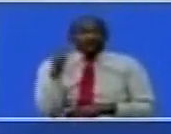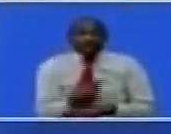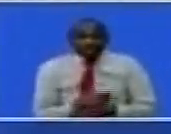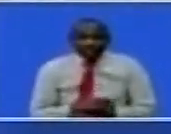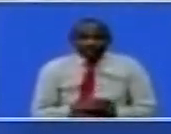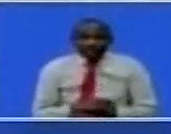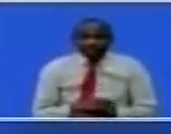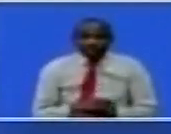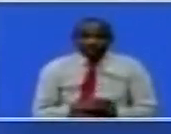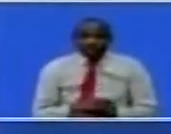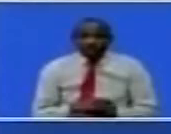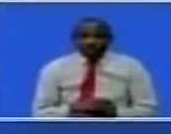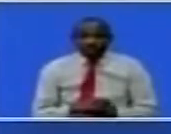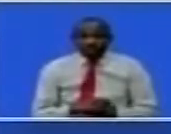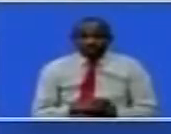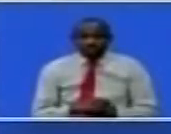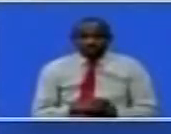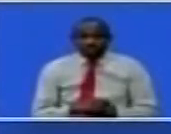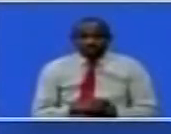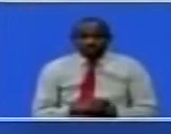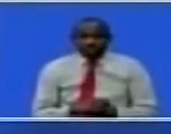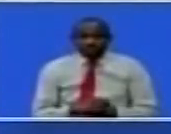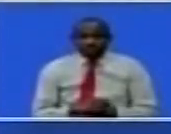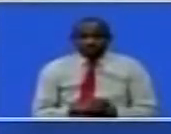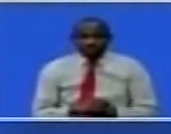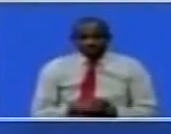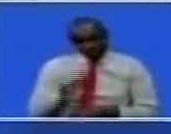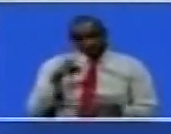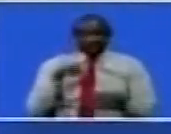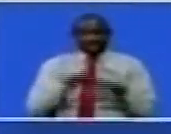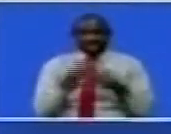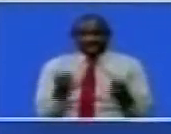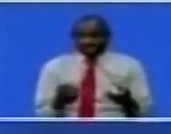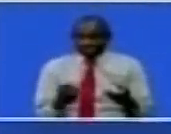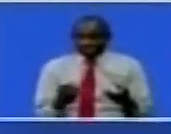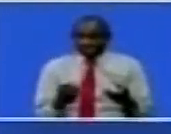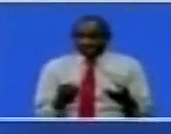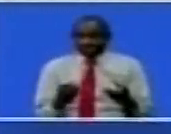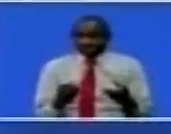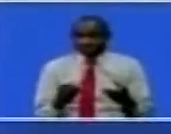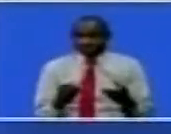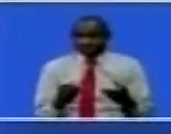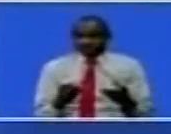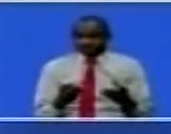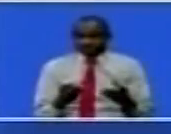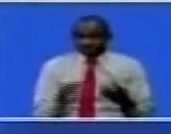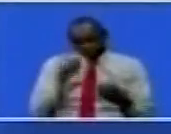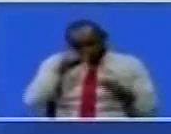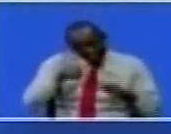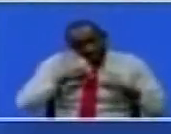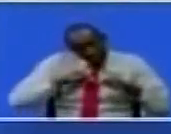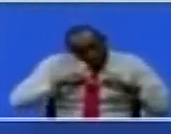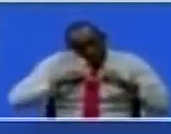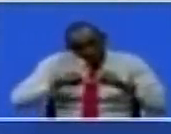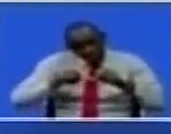hizo. Na wanawake walikuwa napata chini ya wanaume. Kama kuendelea na mlai nyuma